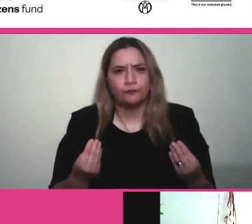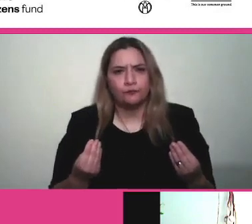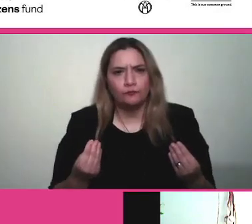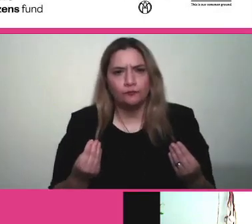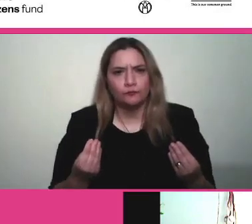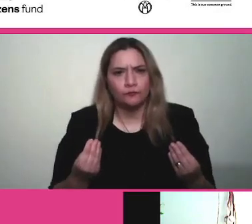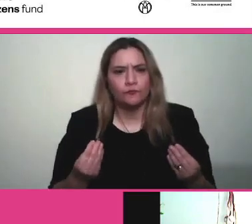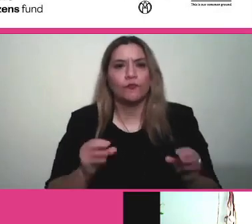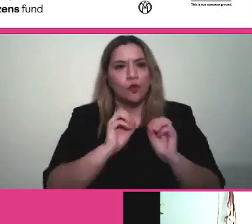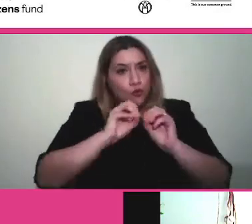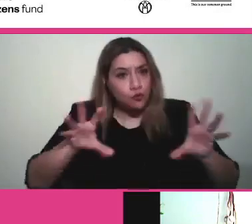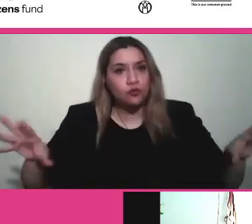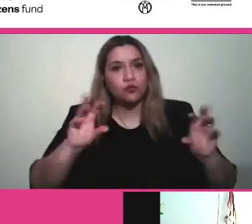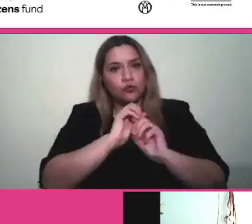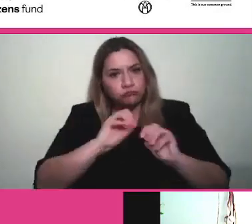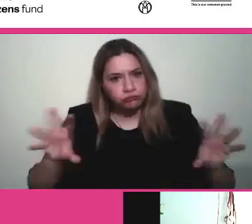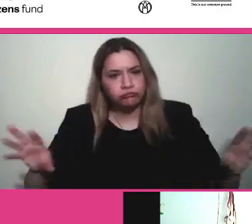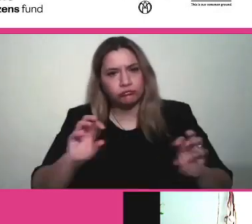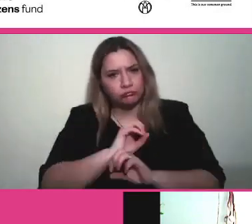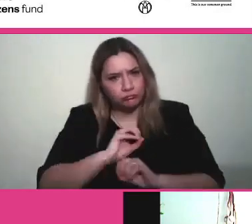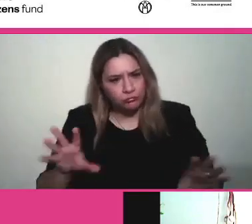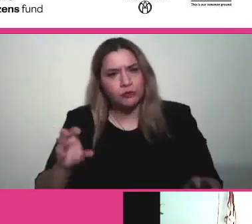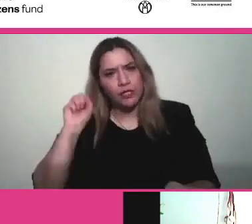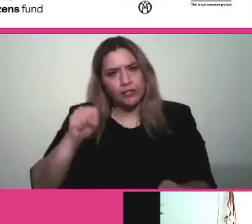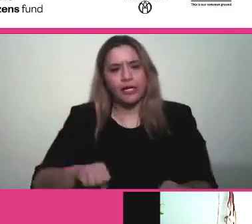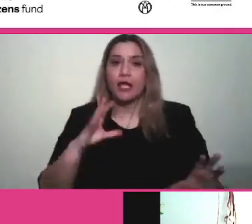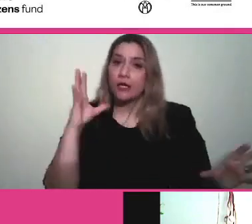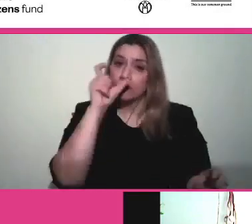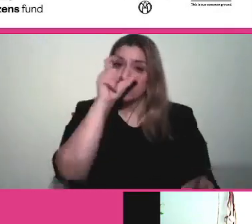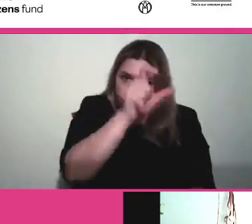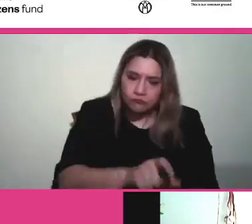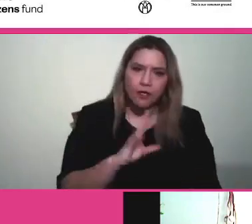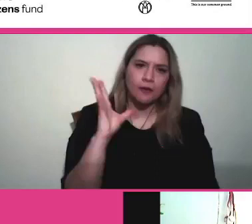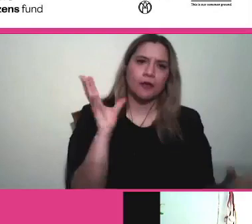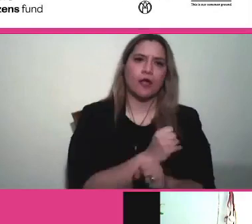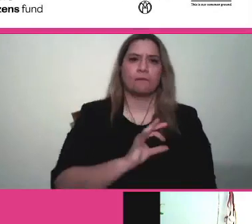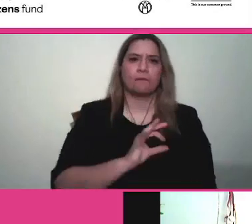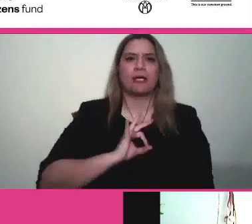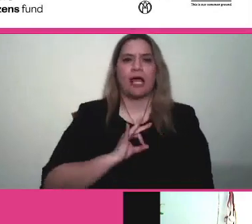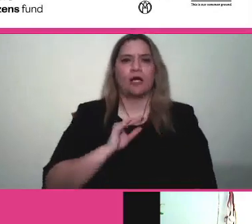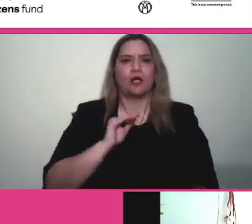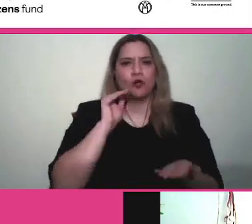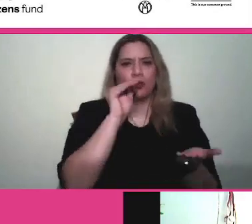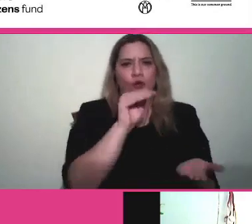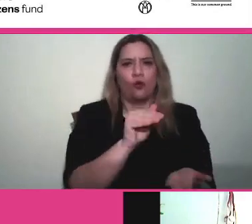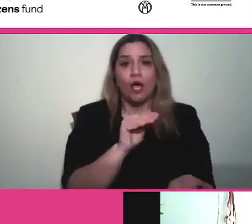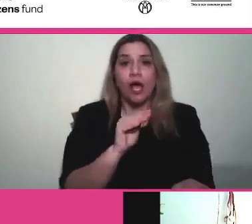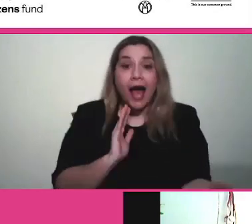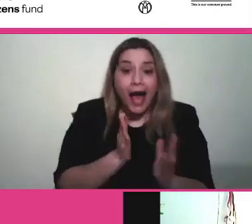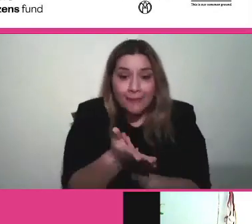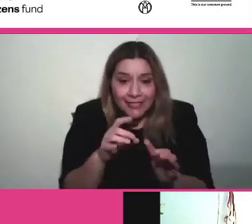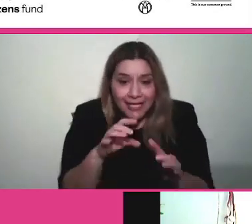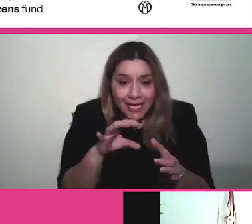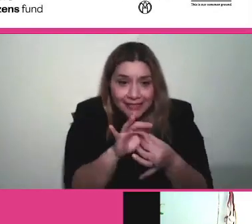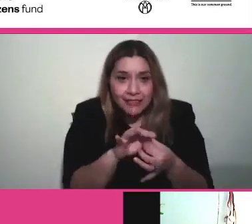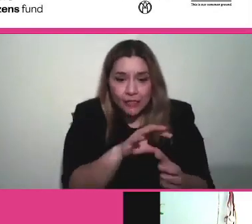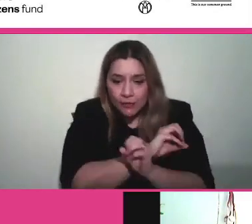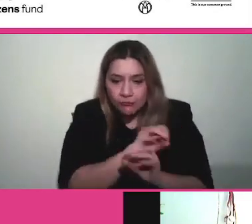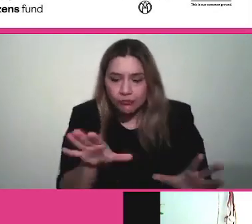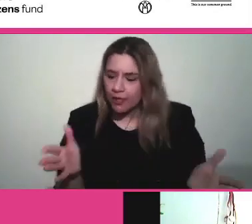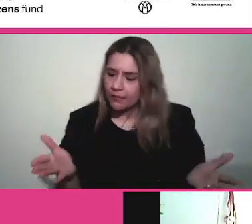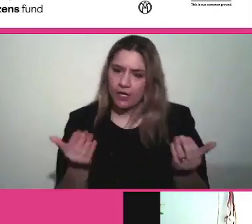η γνωστοποίηση το ότι πήρε μετάλλιο. Δεν υπήρξε άμεση μετάδοση, δεν